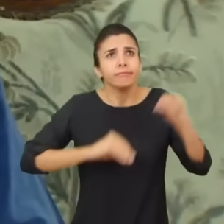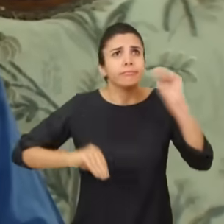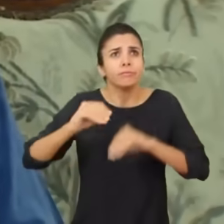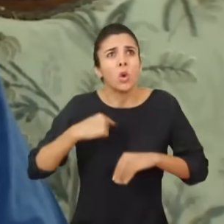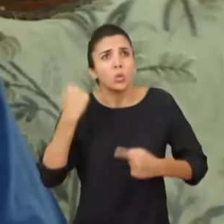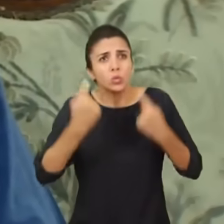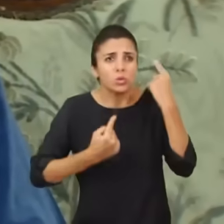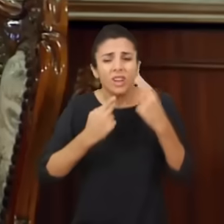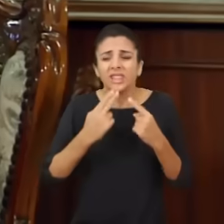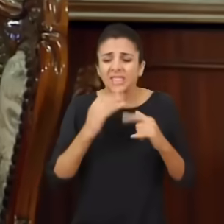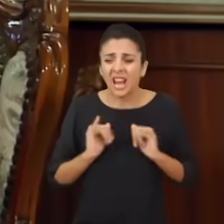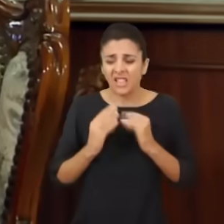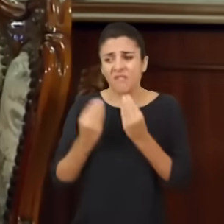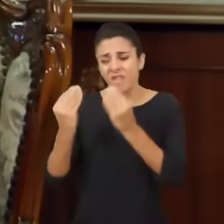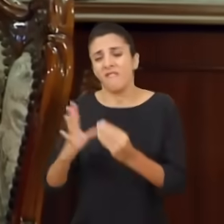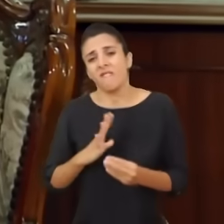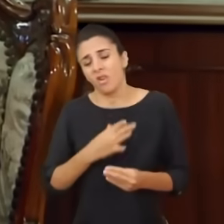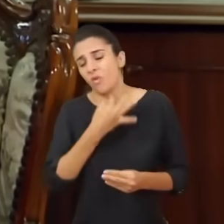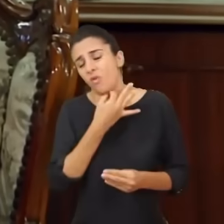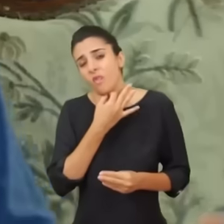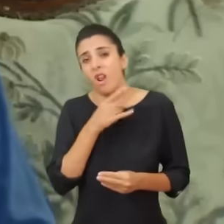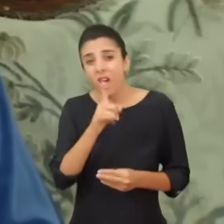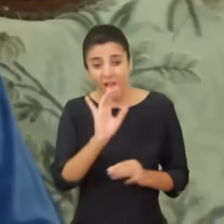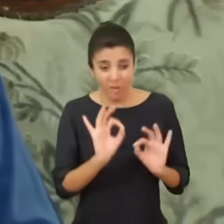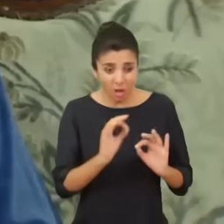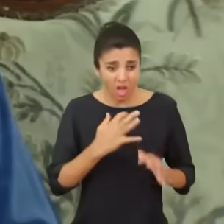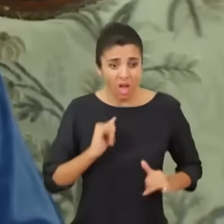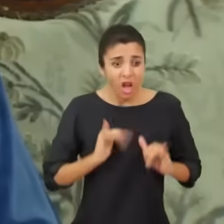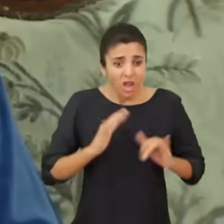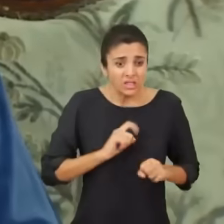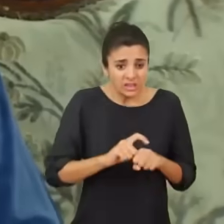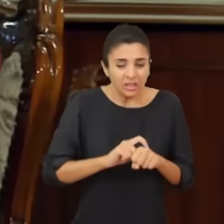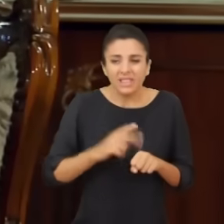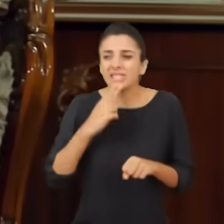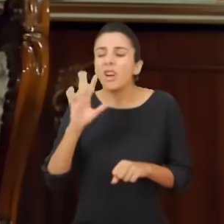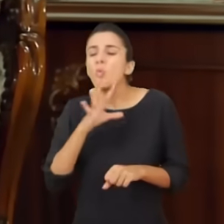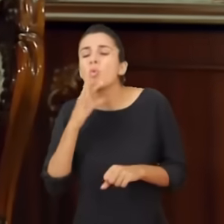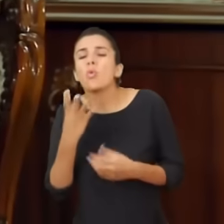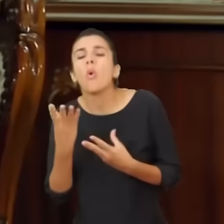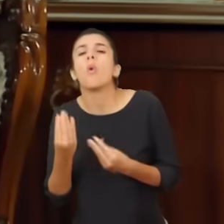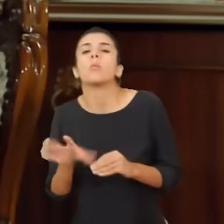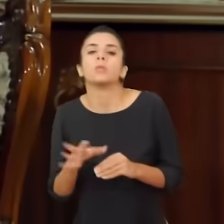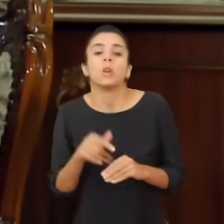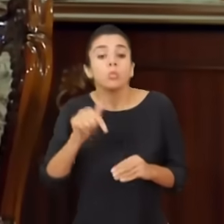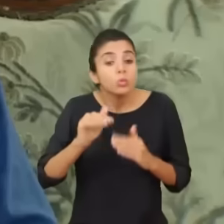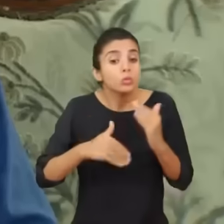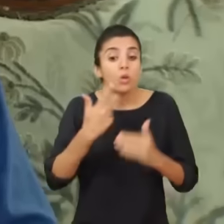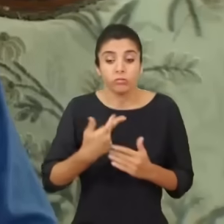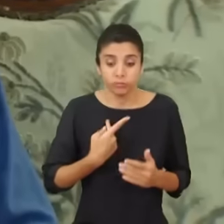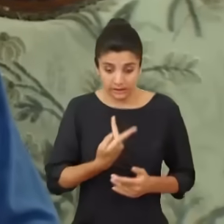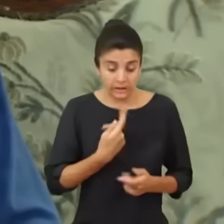yaparsan onu da rahatsız ederiz değil mi? Sen böyle yaparsan mutlu olmazlar. Öyle değil mi canım? Biz bundan sonra bizim işimiz